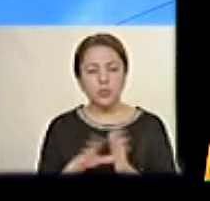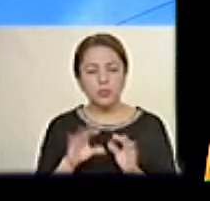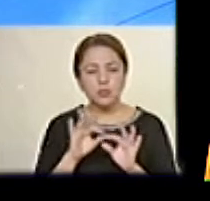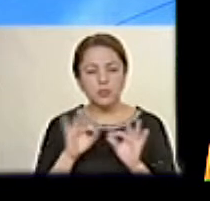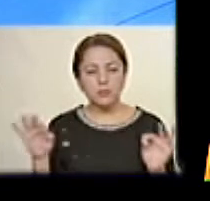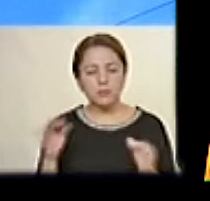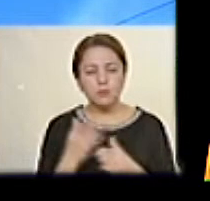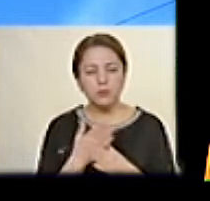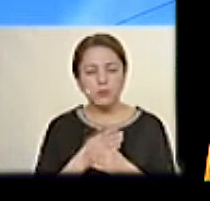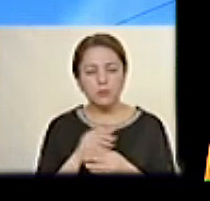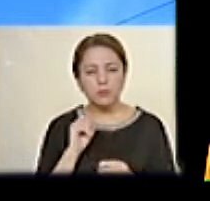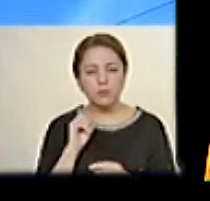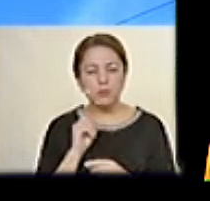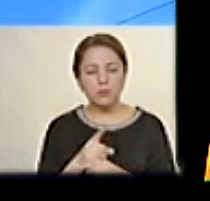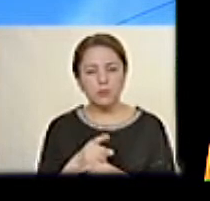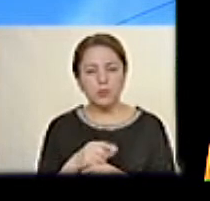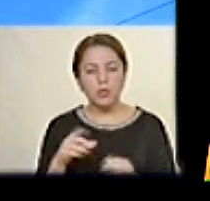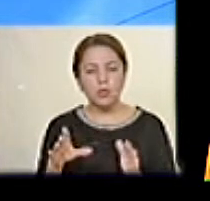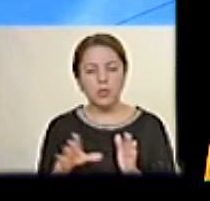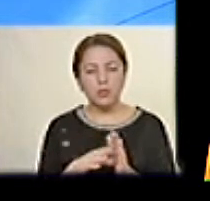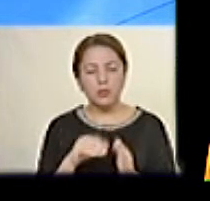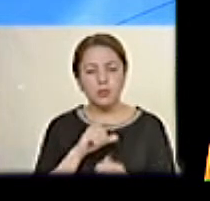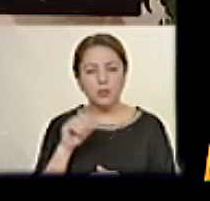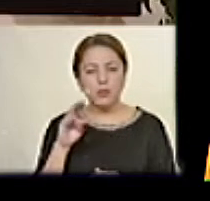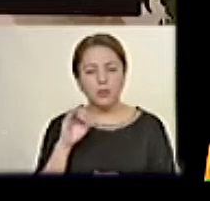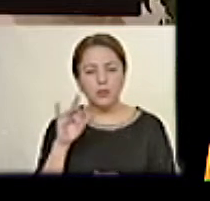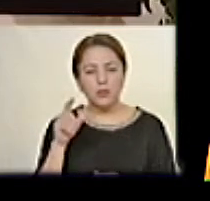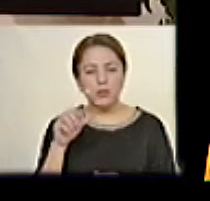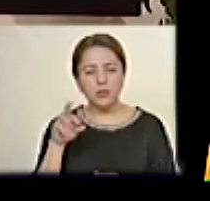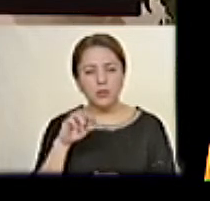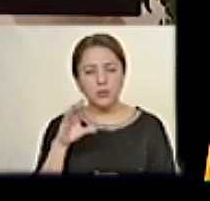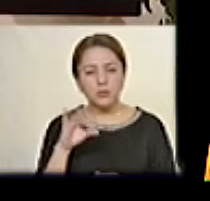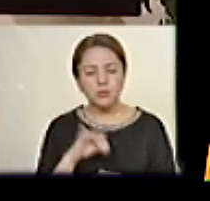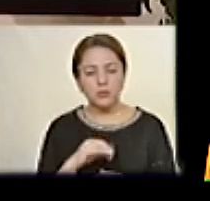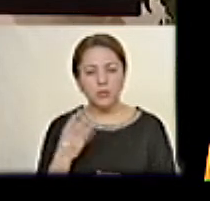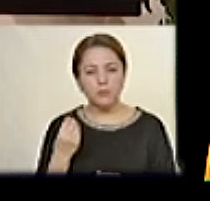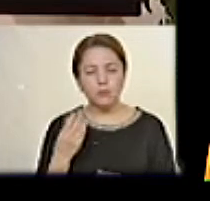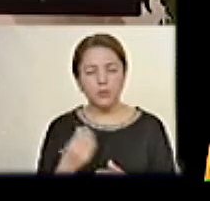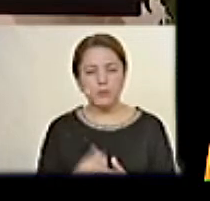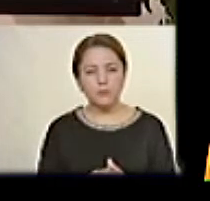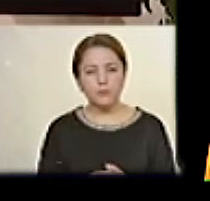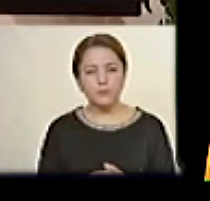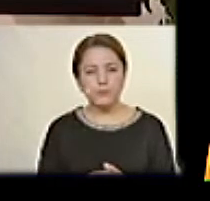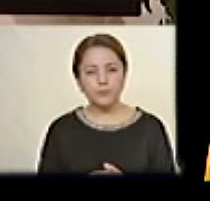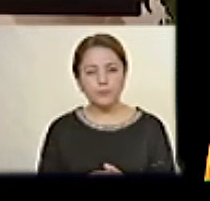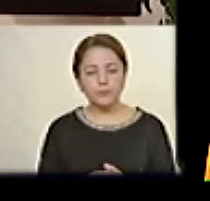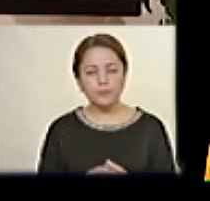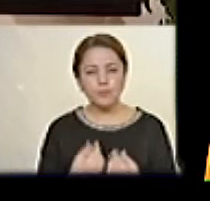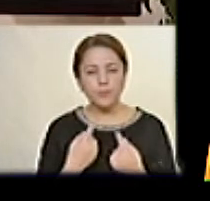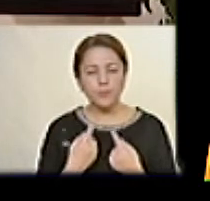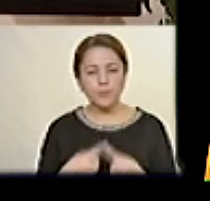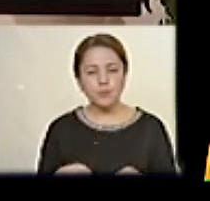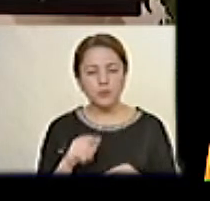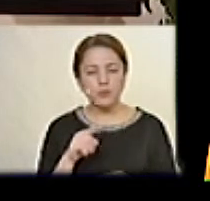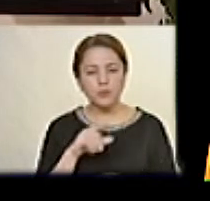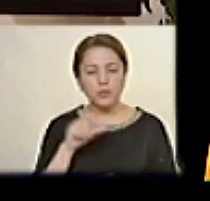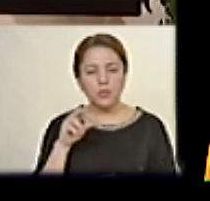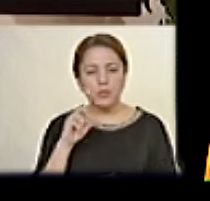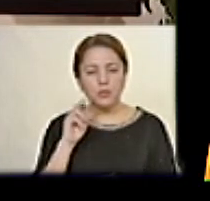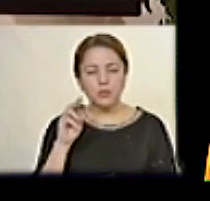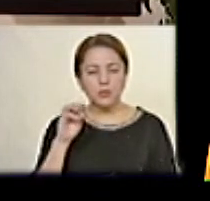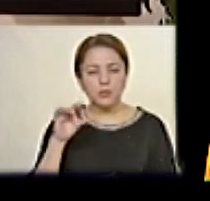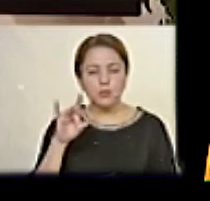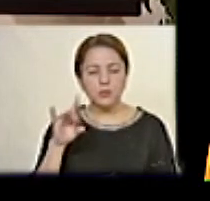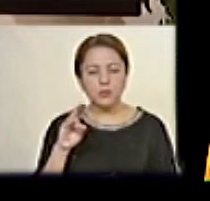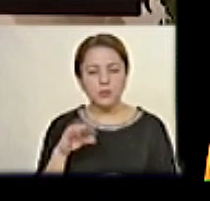orqali yuborilayotgan elektr energiyasi hamda boshqa mana shu elektron transport